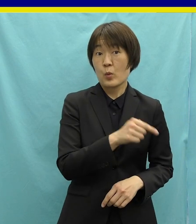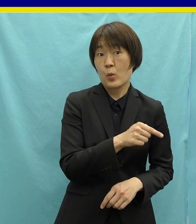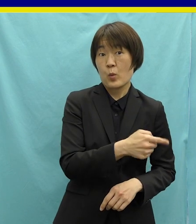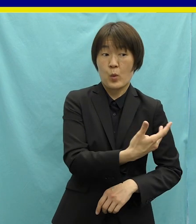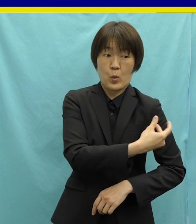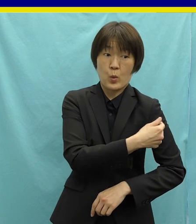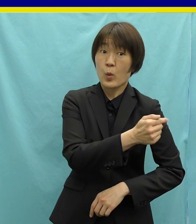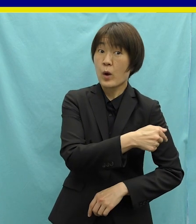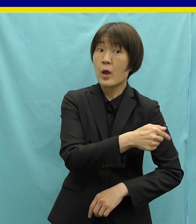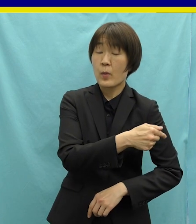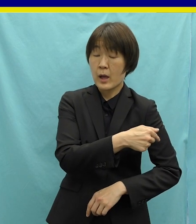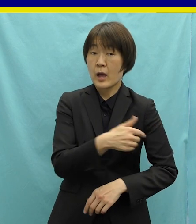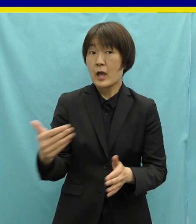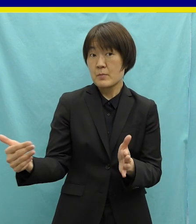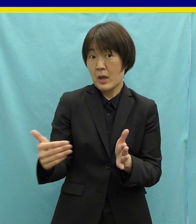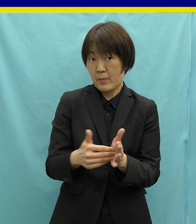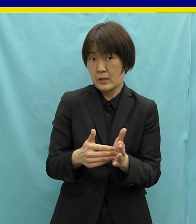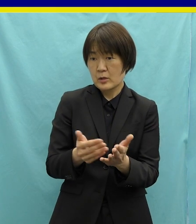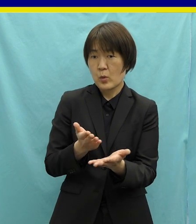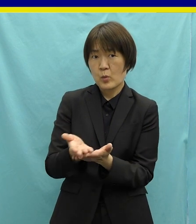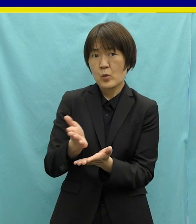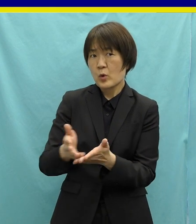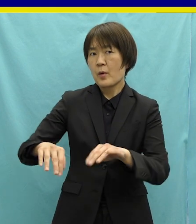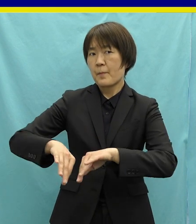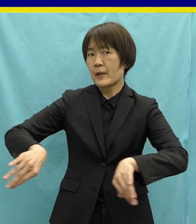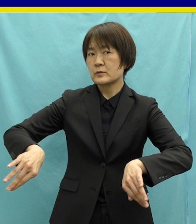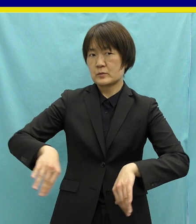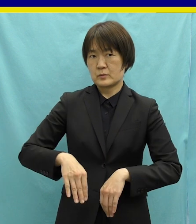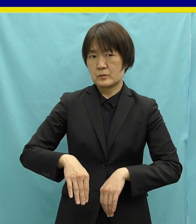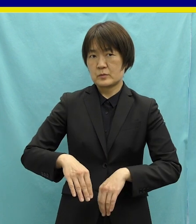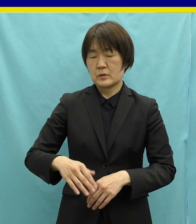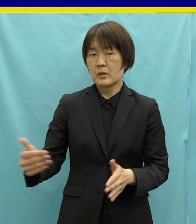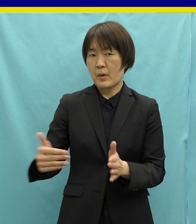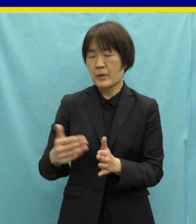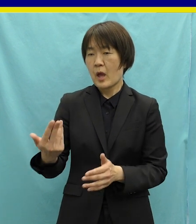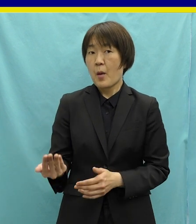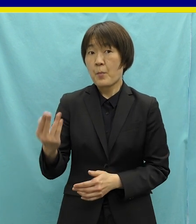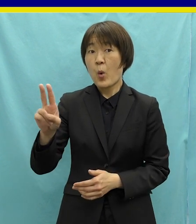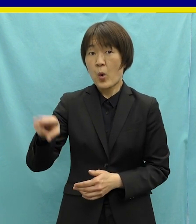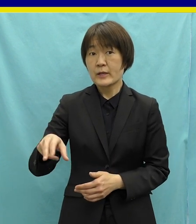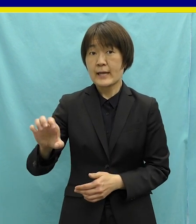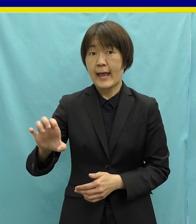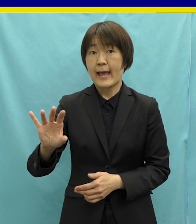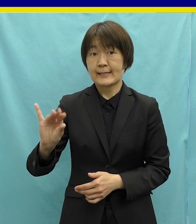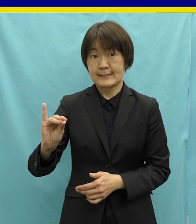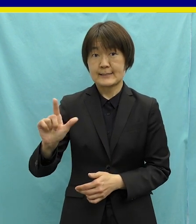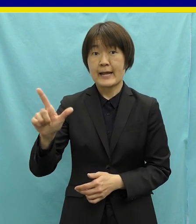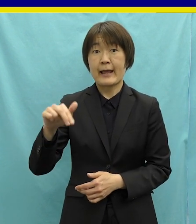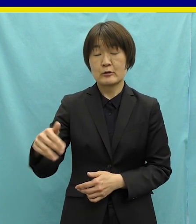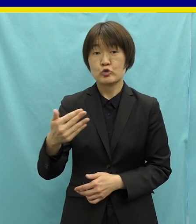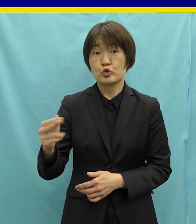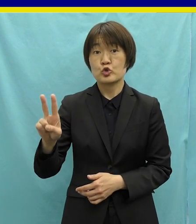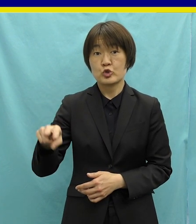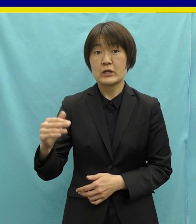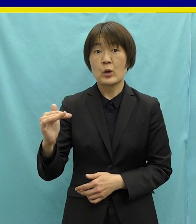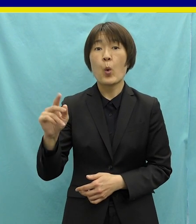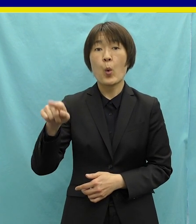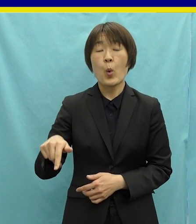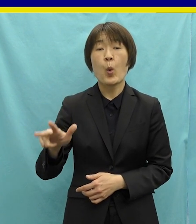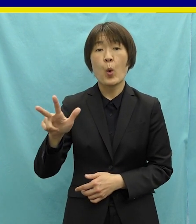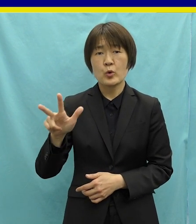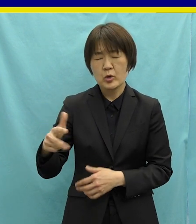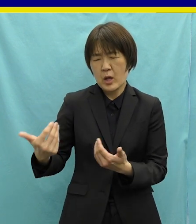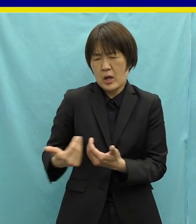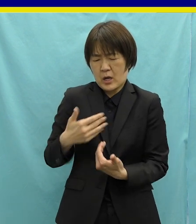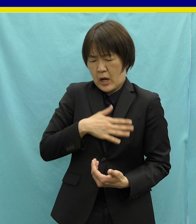み換えタンパクワクチンに分類され、これまでポリエチレングリコールのアレルギーによりメッセンジャ